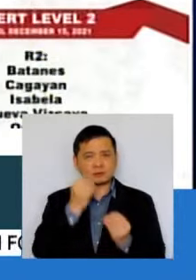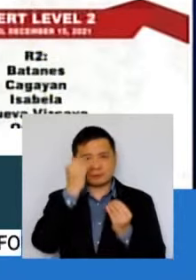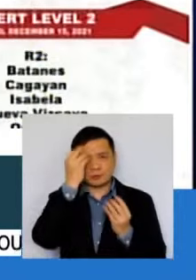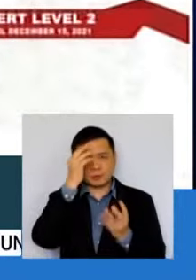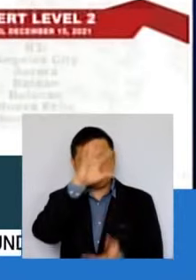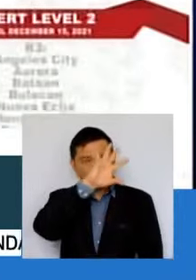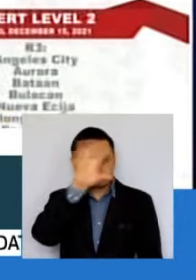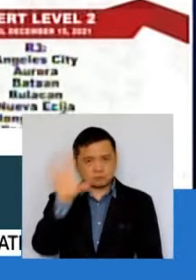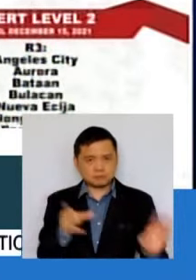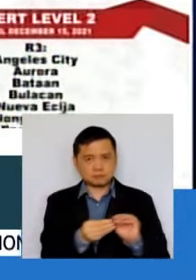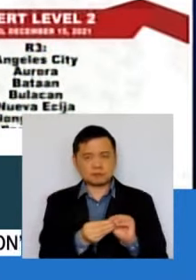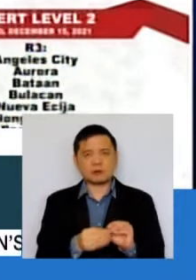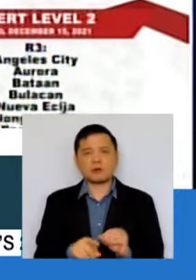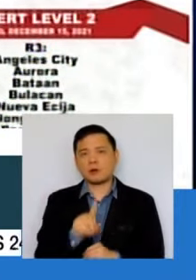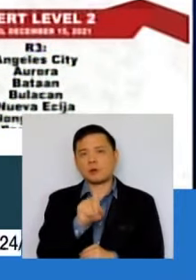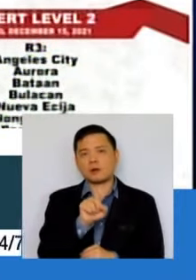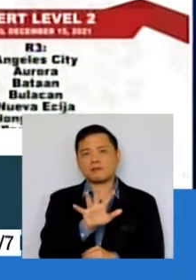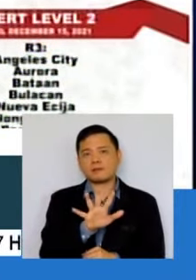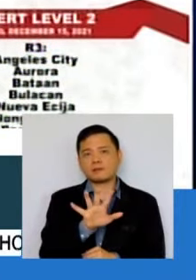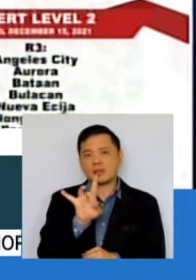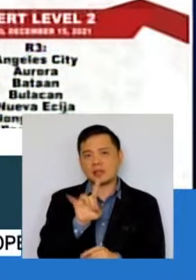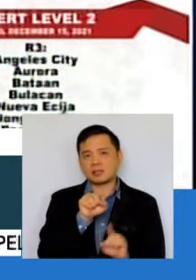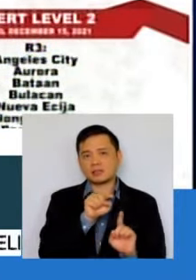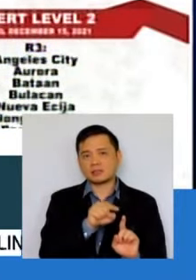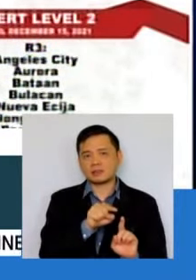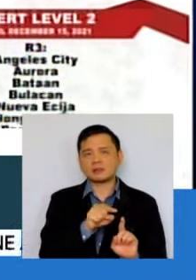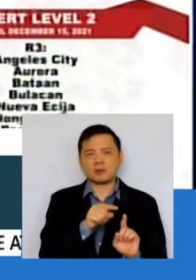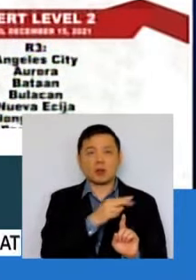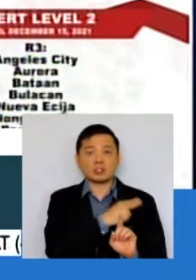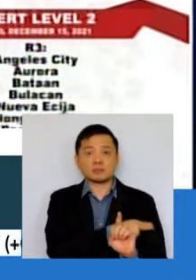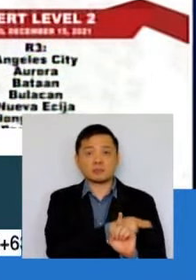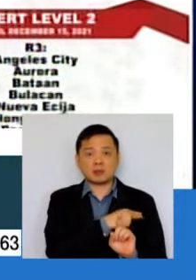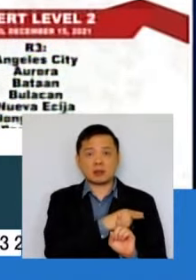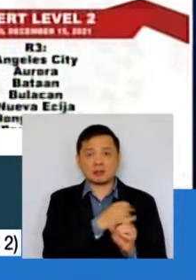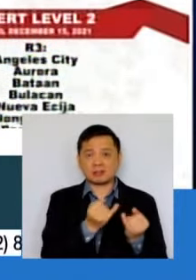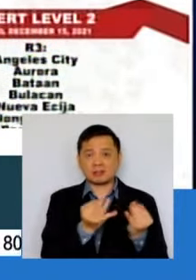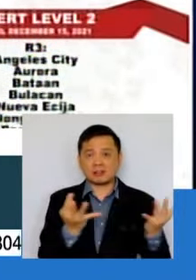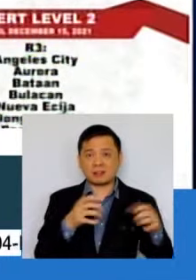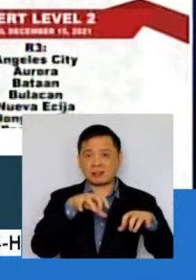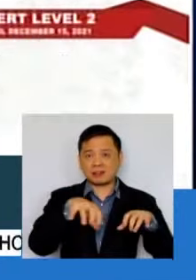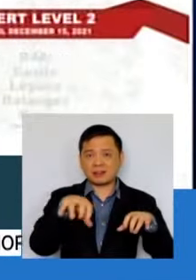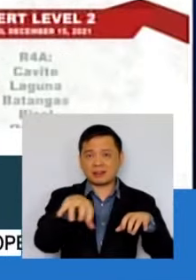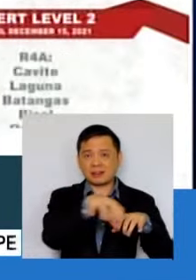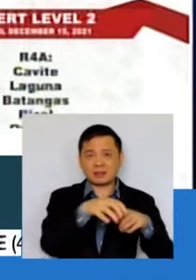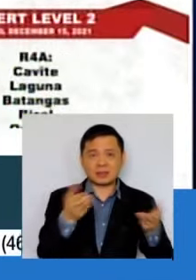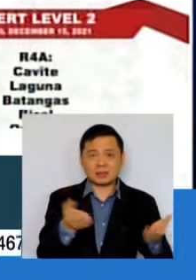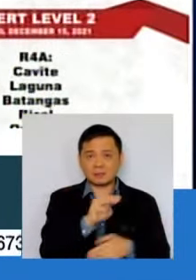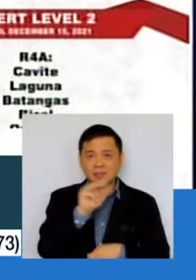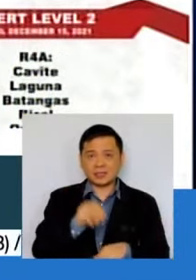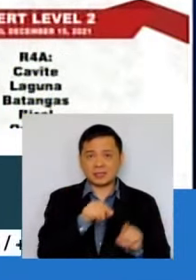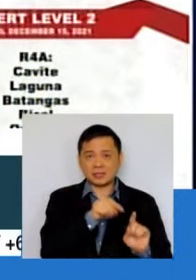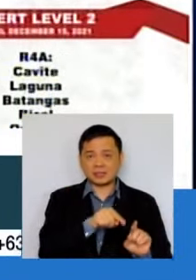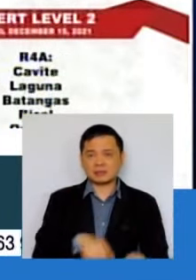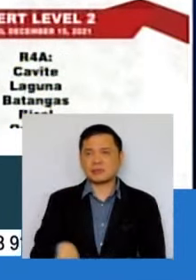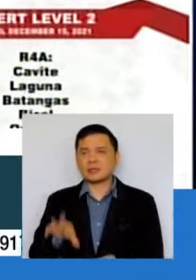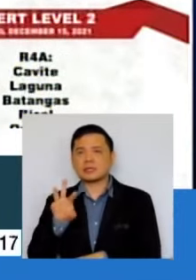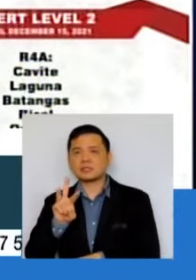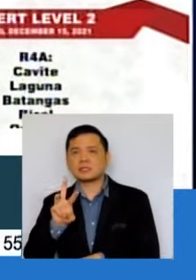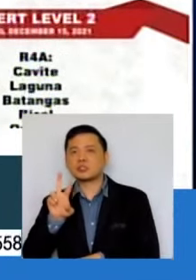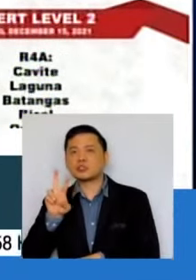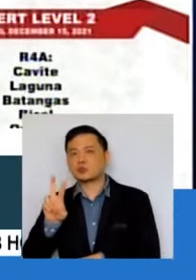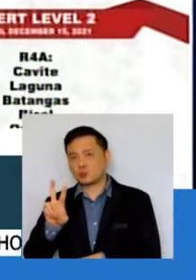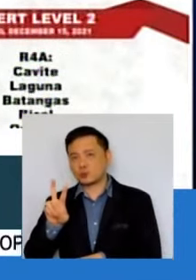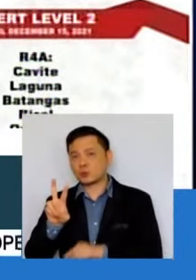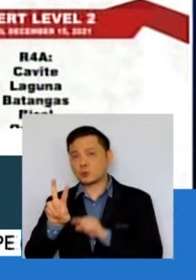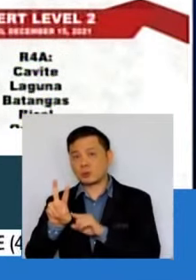of 158 ata na hospitals na nandito po sa Metro Manila, 62% yan wala